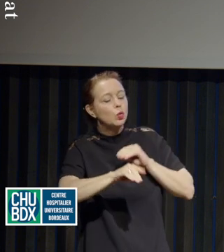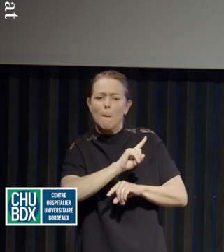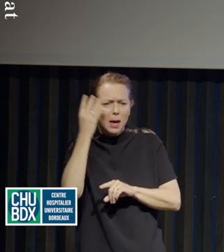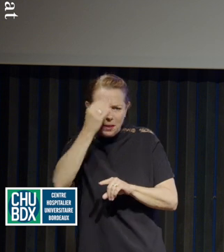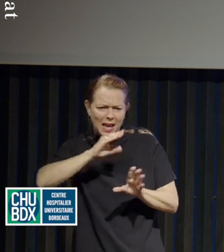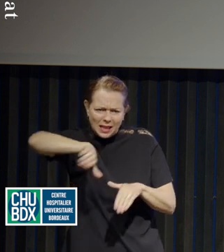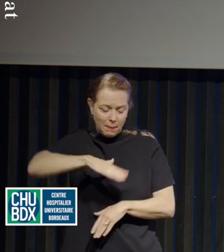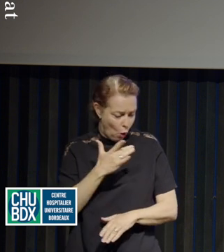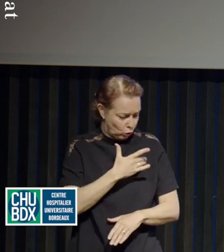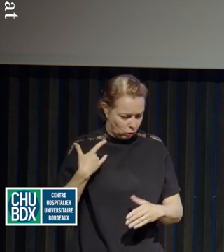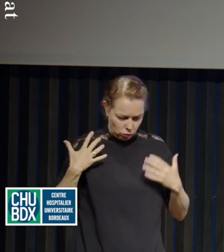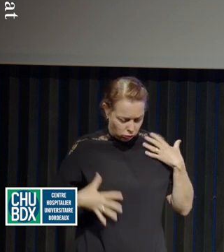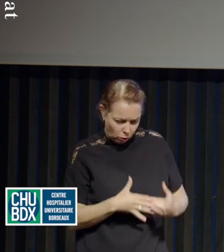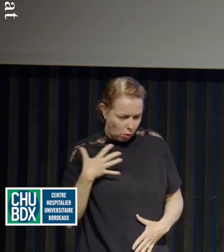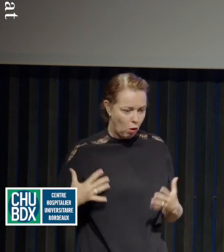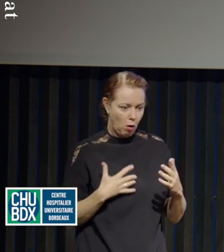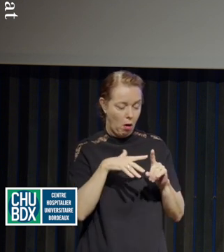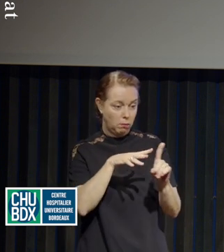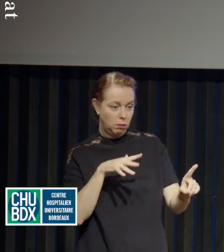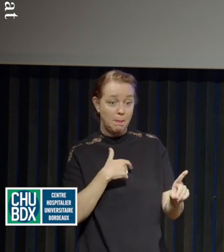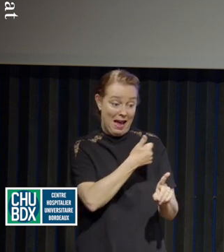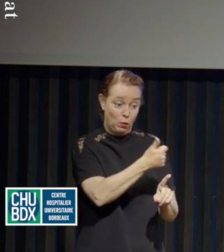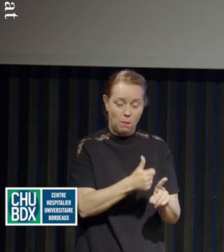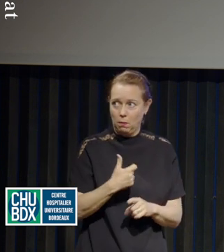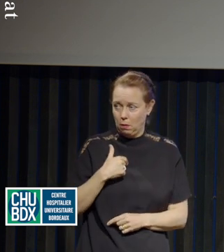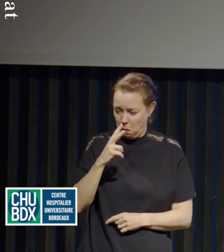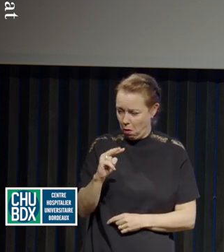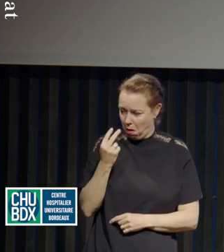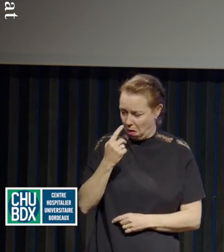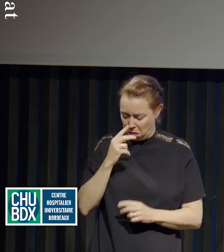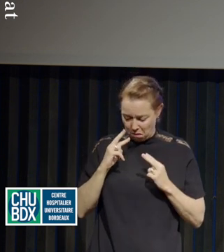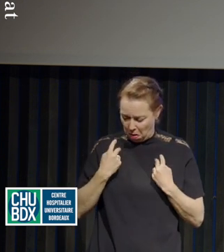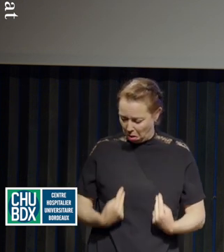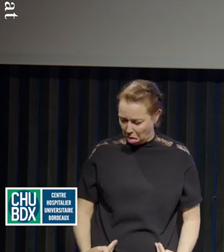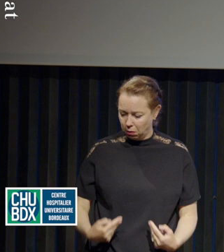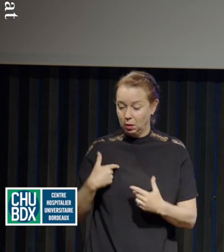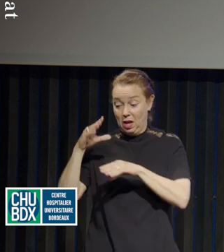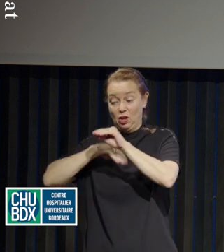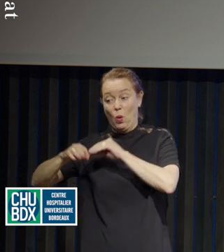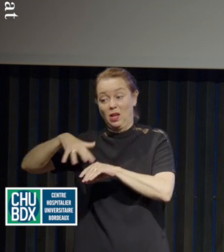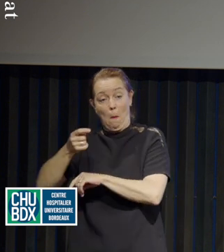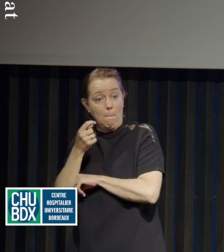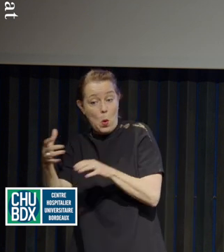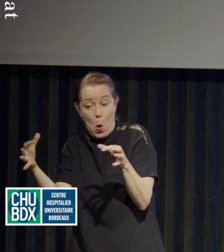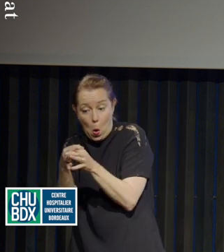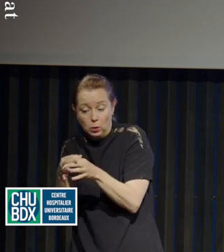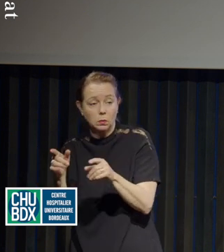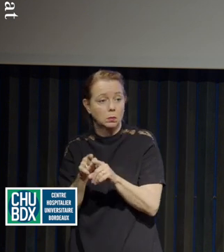psychiatriques du fait de l'auto-stigmatisation et de l'absence d'écoute de la part des soignants et du déficit d'examen et de traitement de